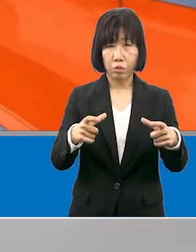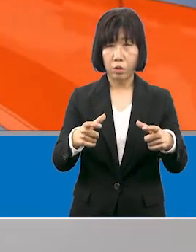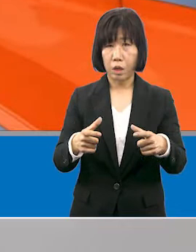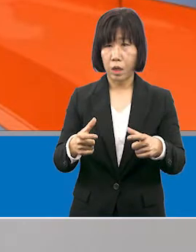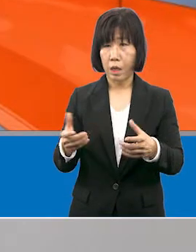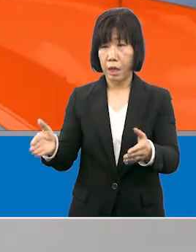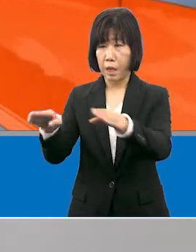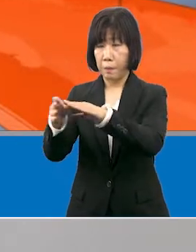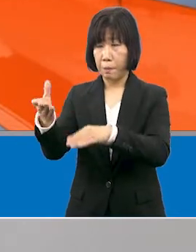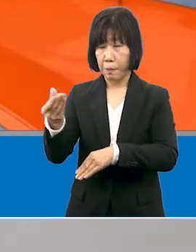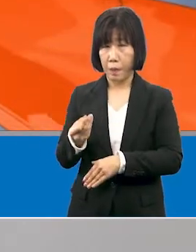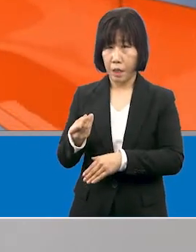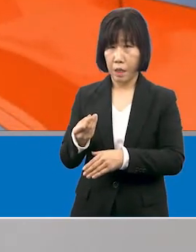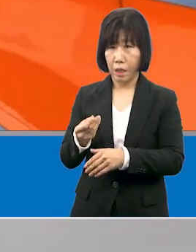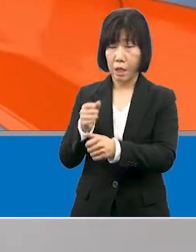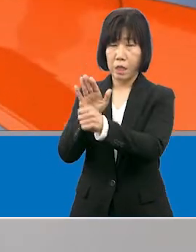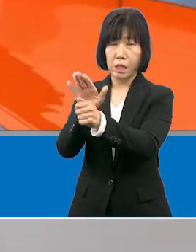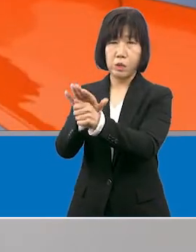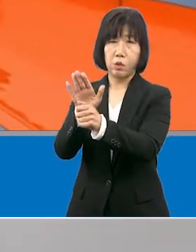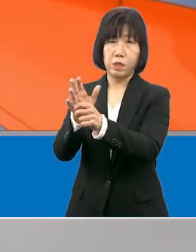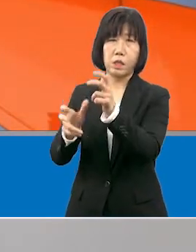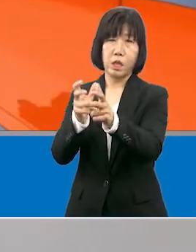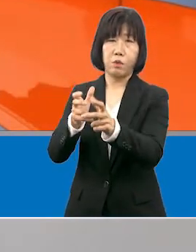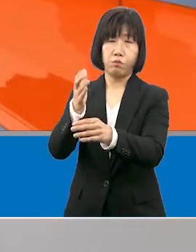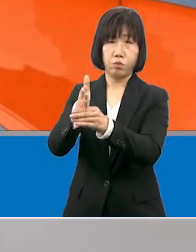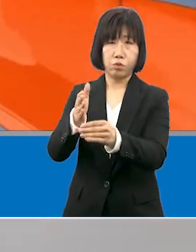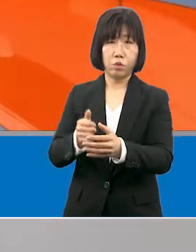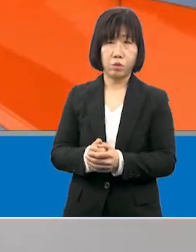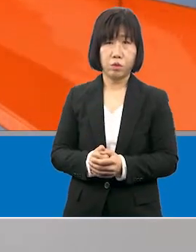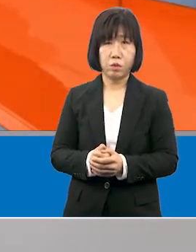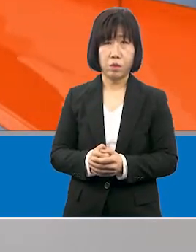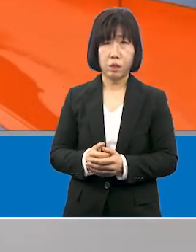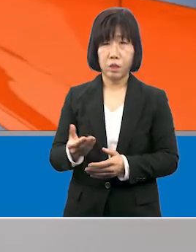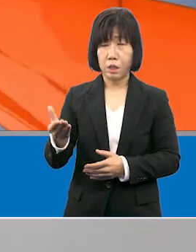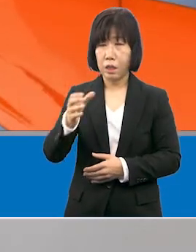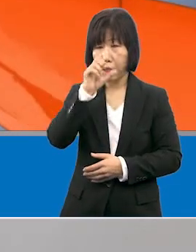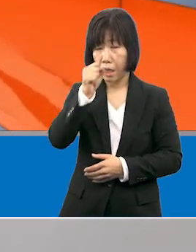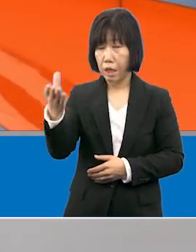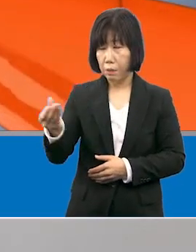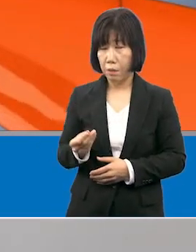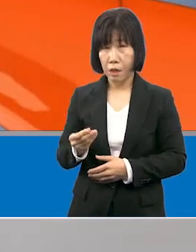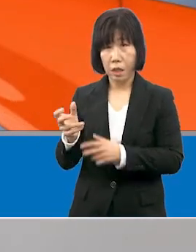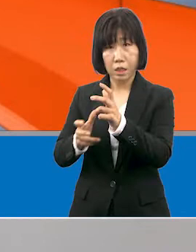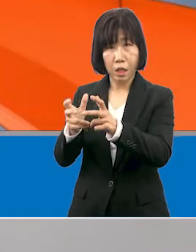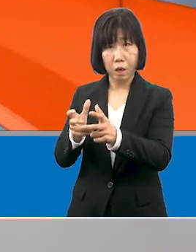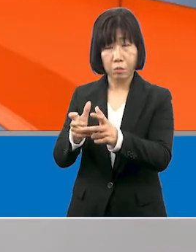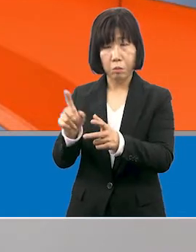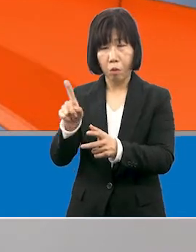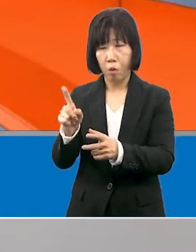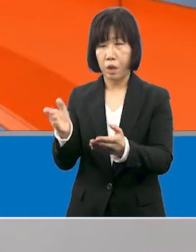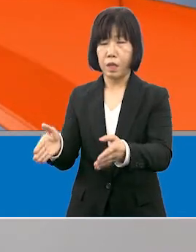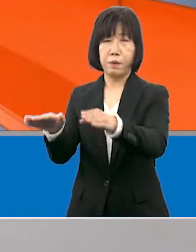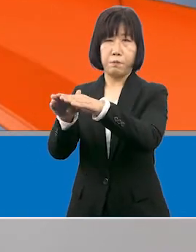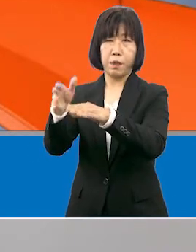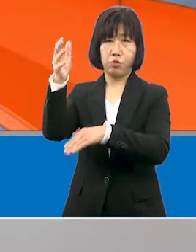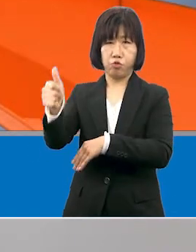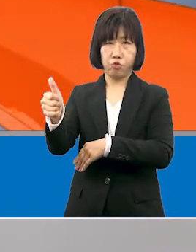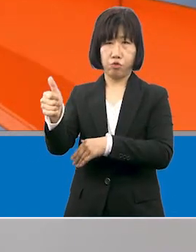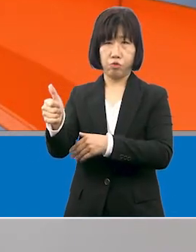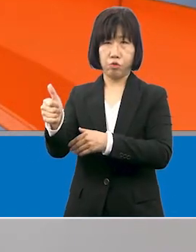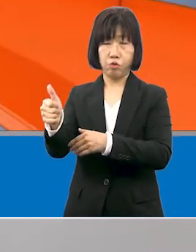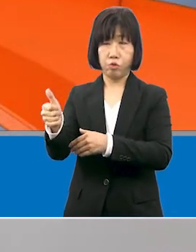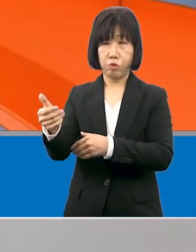서울형 착한 임대인 지원사업을 실시하고 있습니다 착한 임대료 인하 운동에 동참하는 임대인 의 대상으로